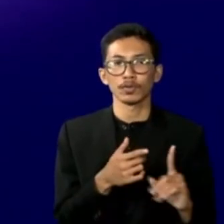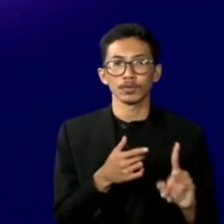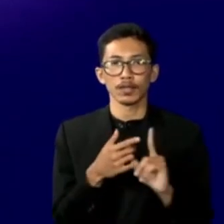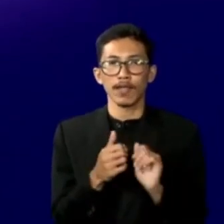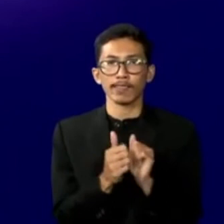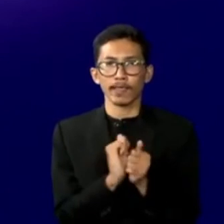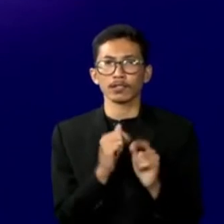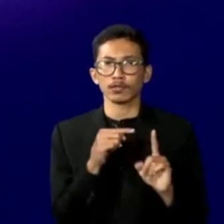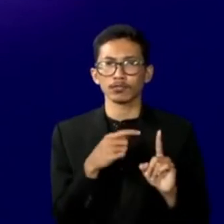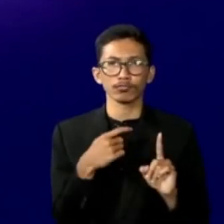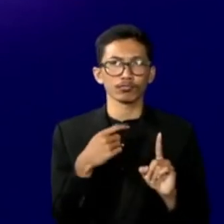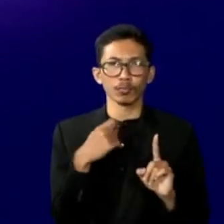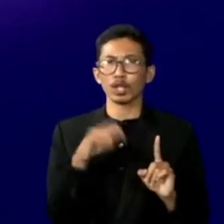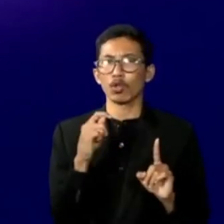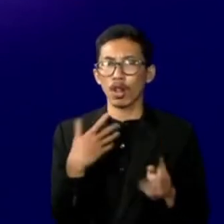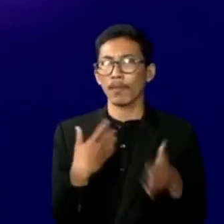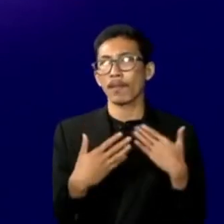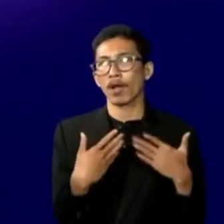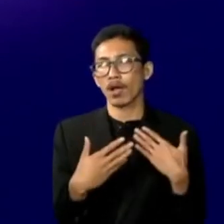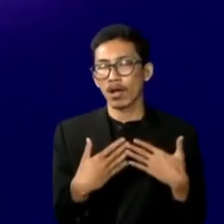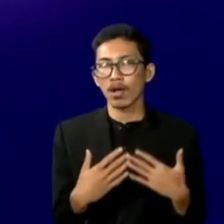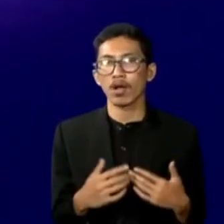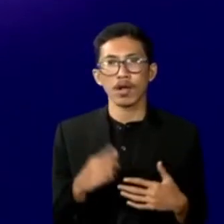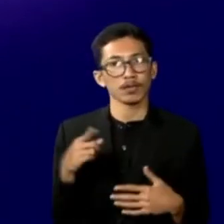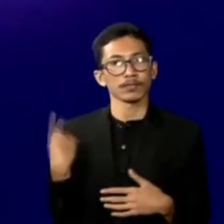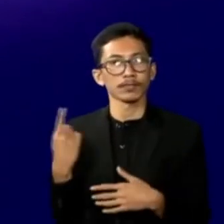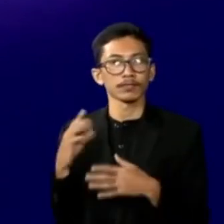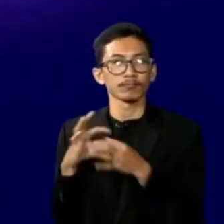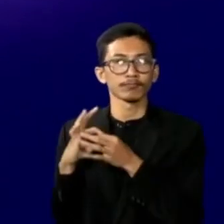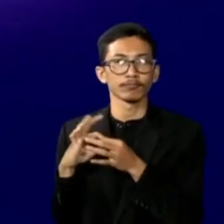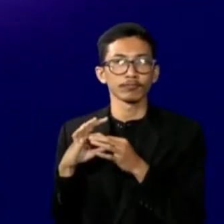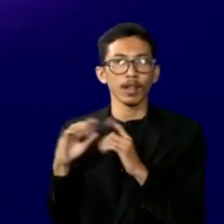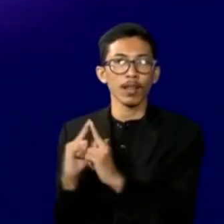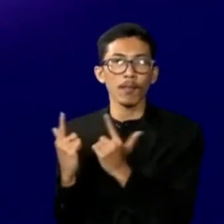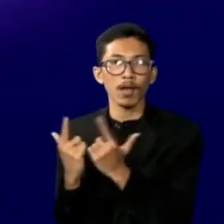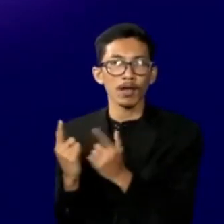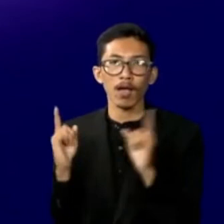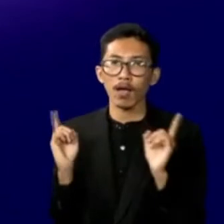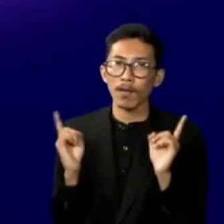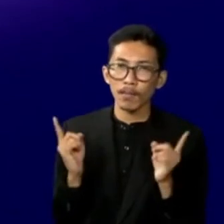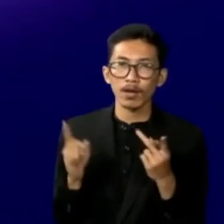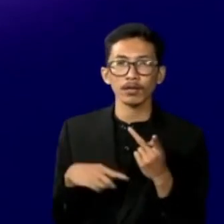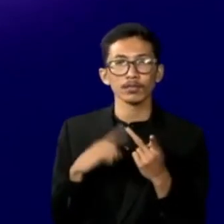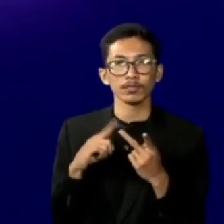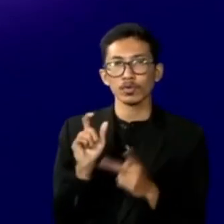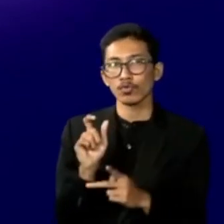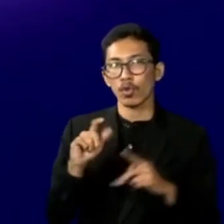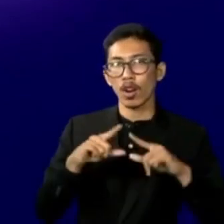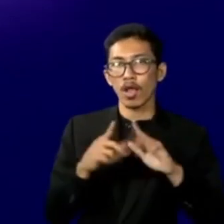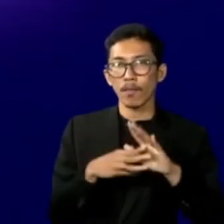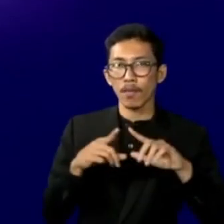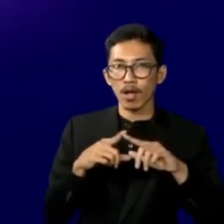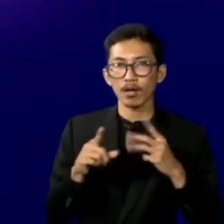benar artinya juga kita perlu kerjasama dengan lembaga-lembaga keagamaan dengan para ulama pendeta